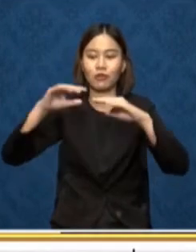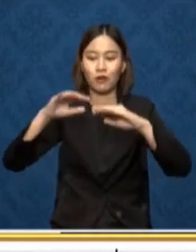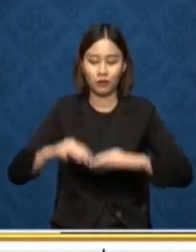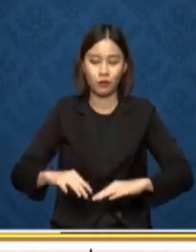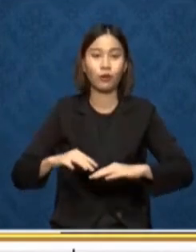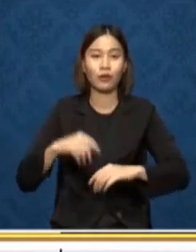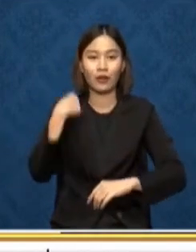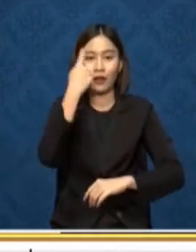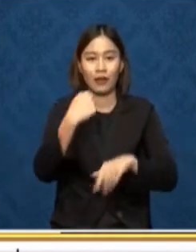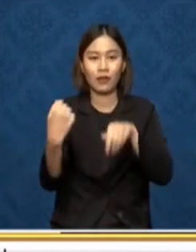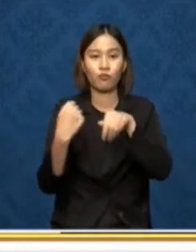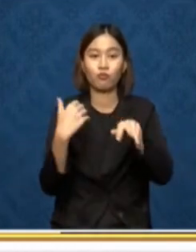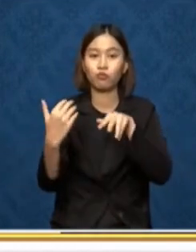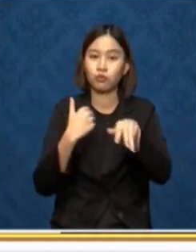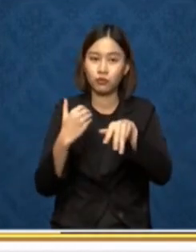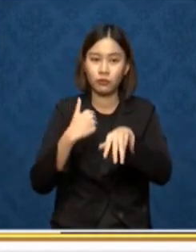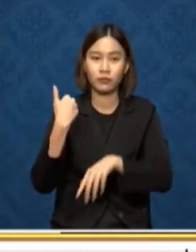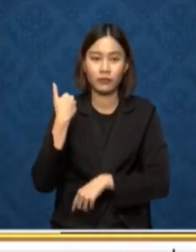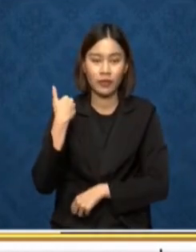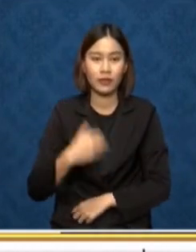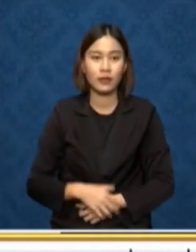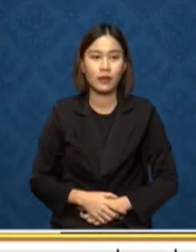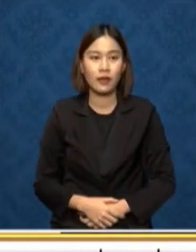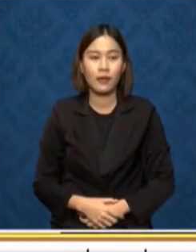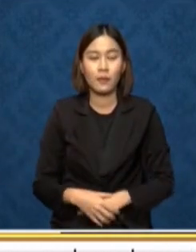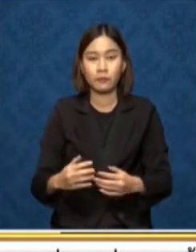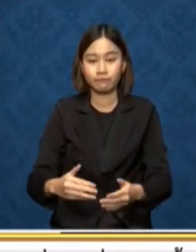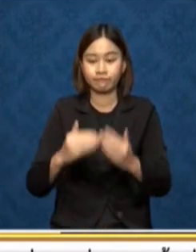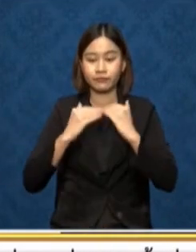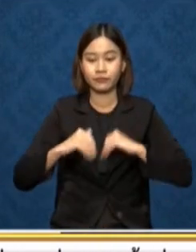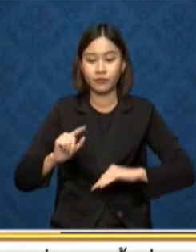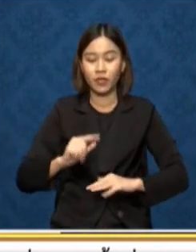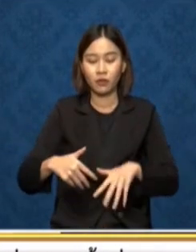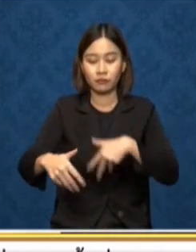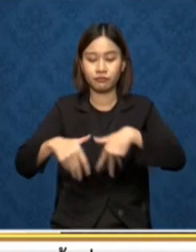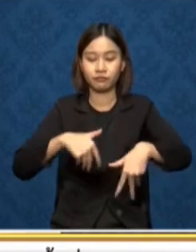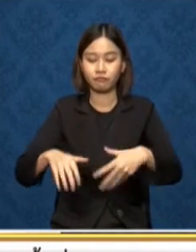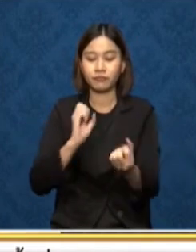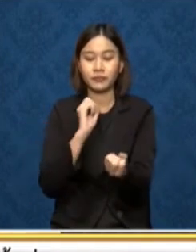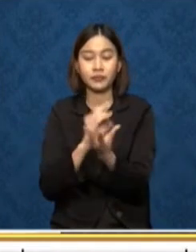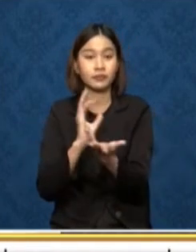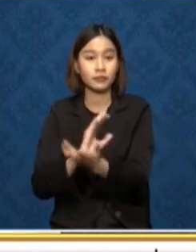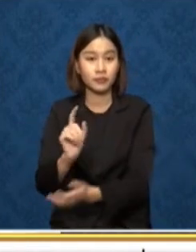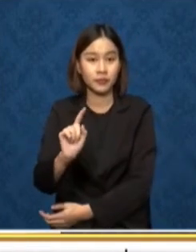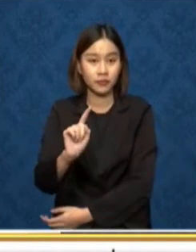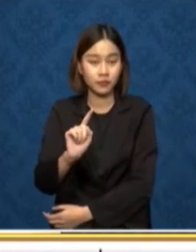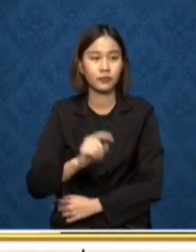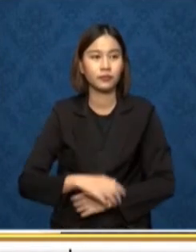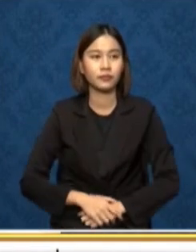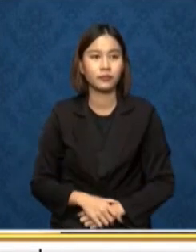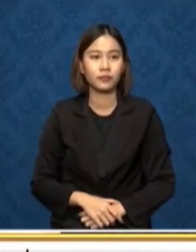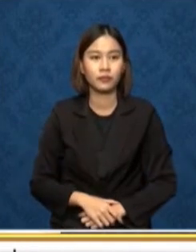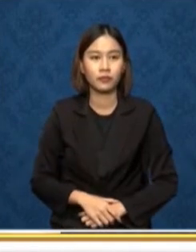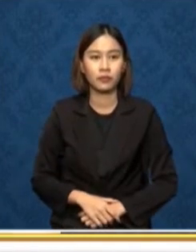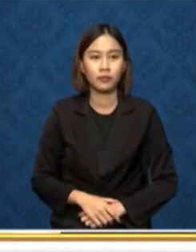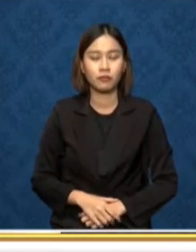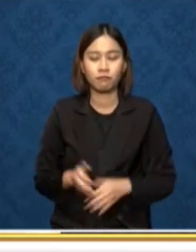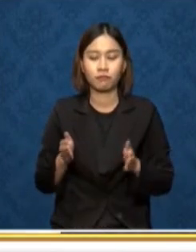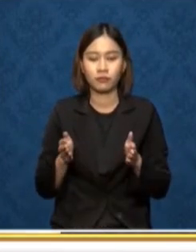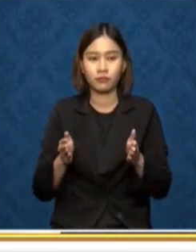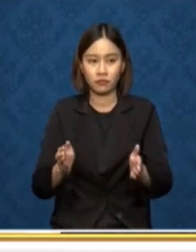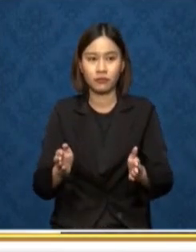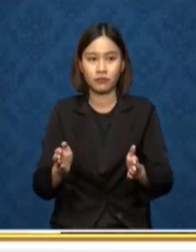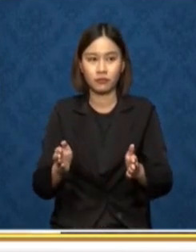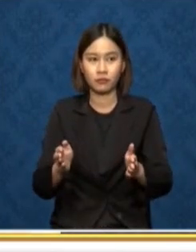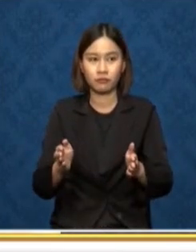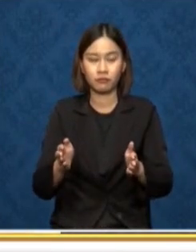น้ประชาชนที่สัญจรไปมาเรื่องต่มาครั เป็คามเดือดร้อนของพแพี่น้ประชาชนที่สัญจรไปมาครับเป็ถนุ